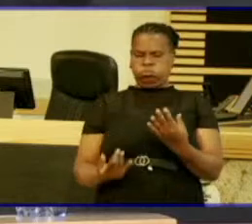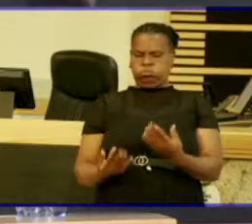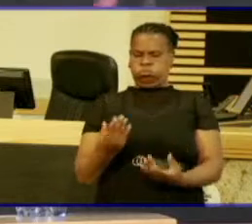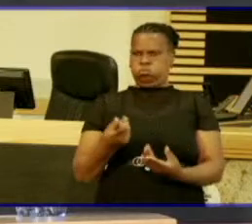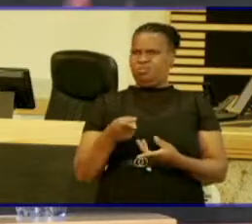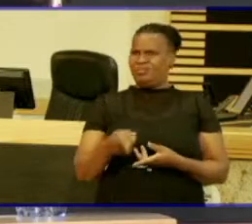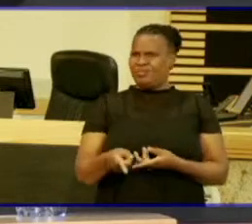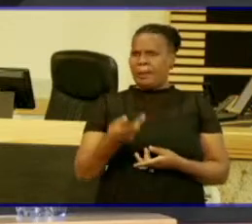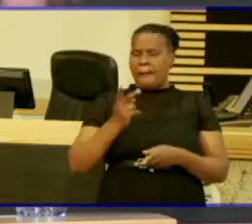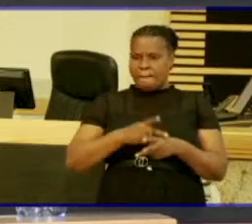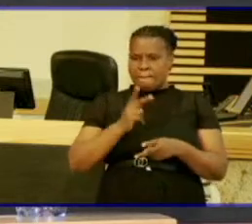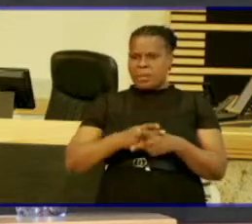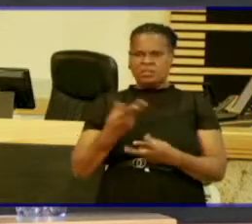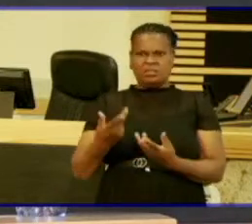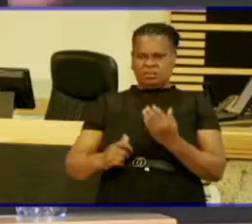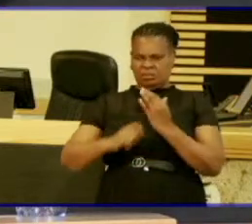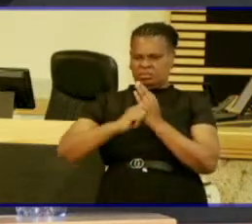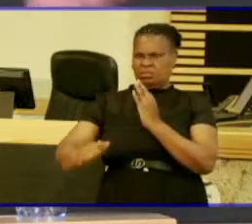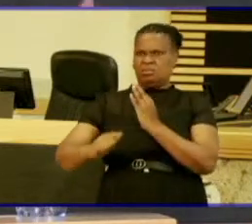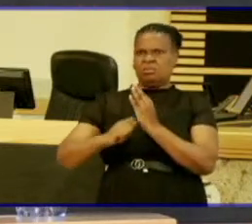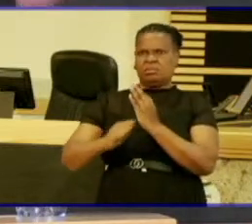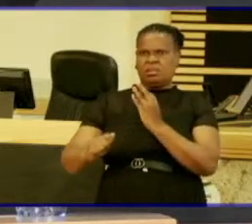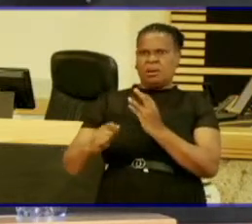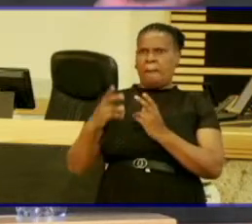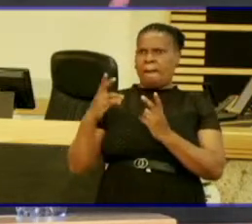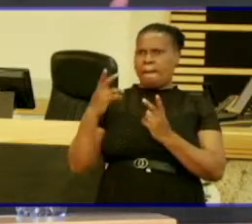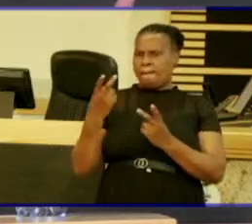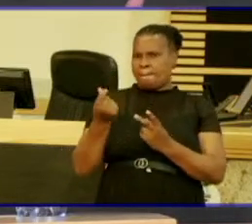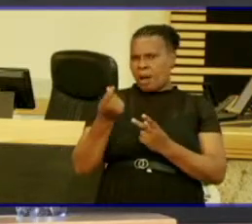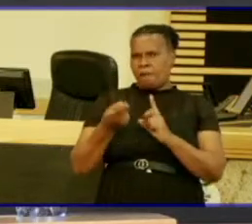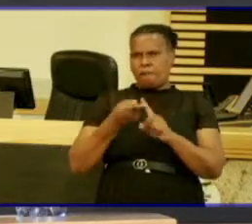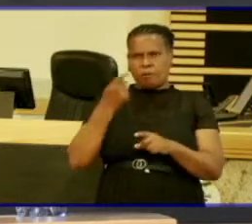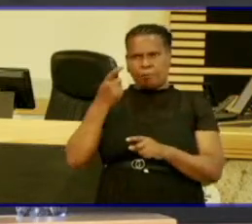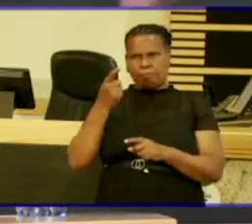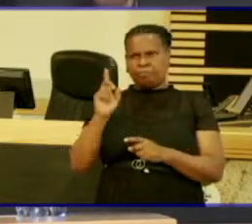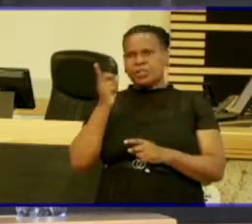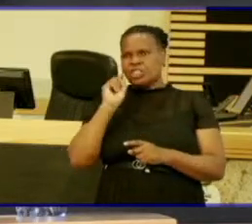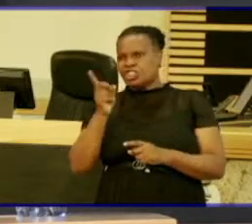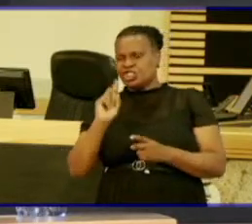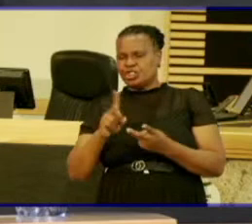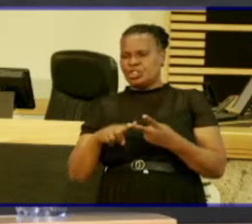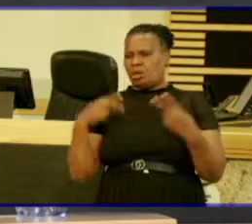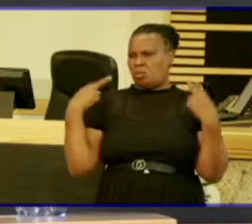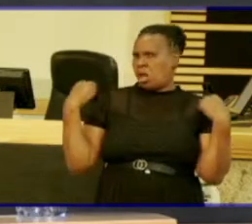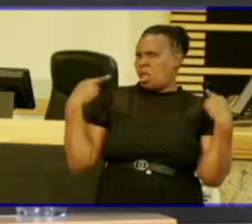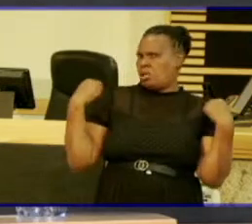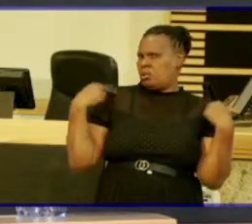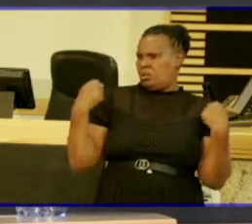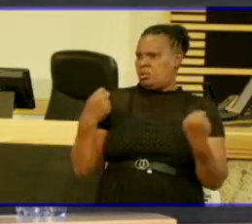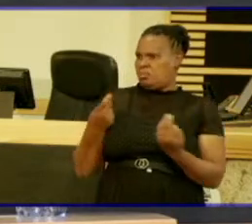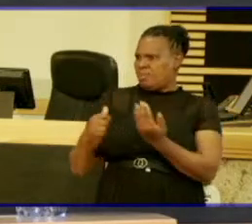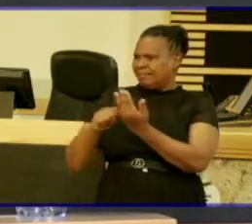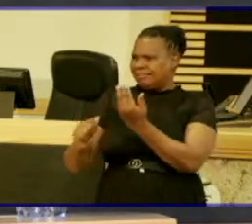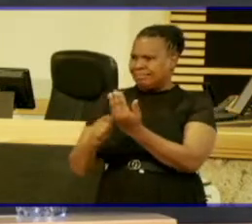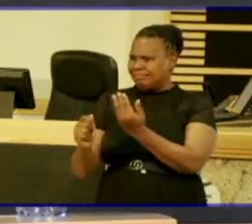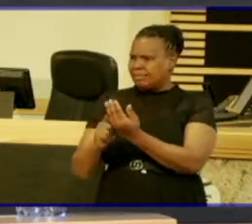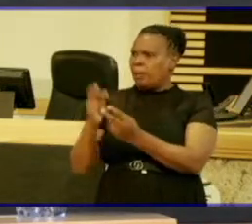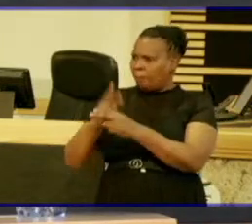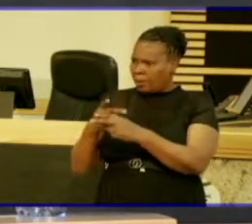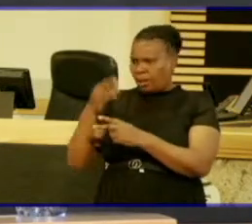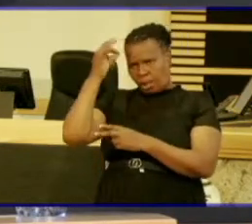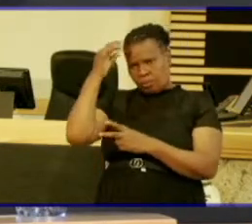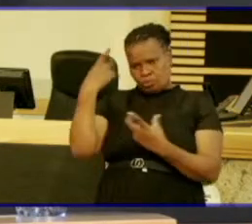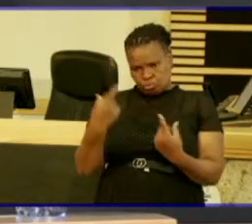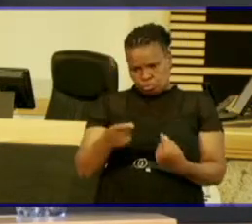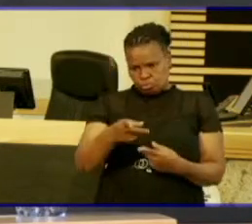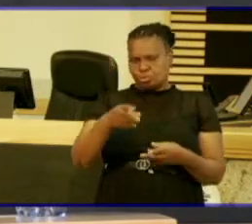imali kootishara namanesi nooclark abantu abasebenzela urhulumente khona ukuze urhulumente ayokwenza latha yingxaki leyo.